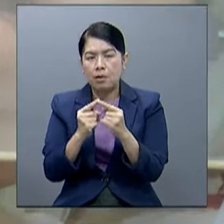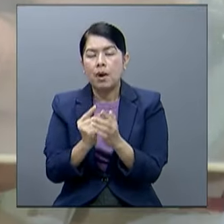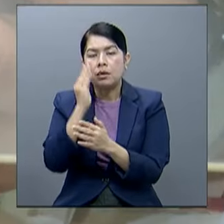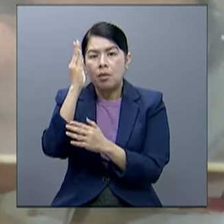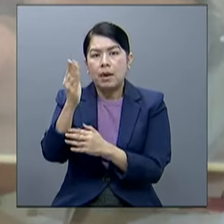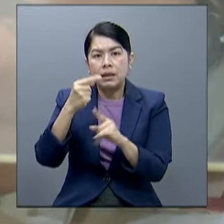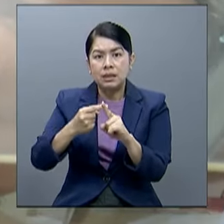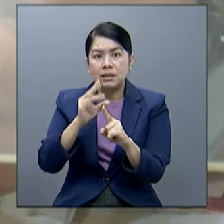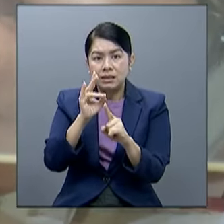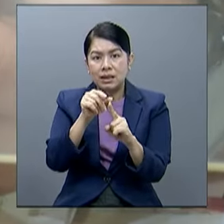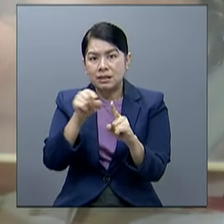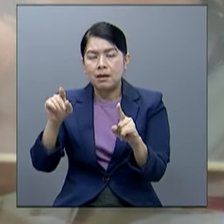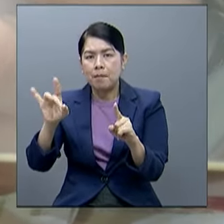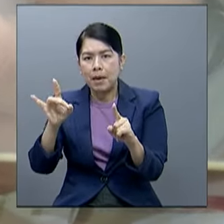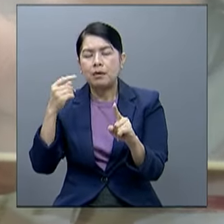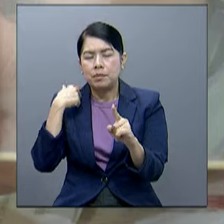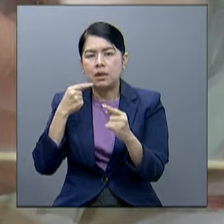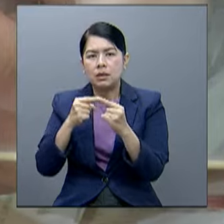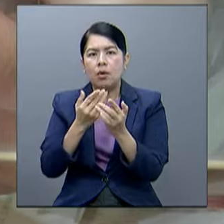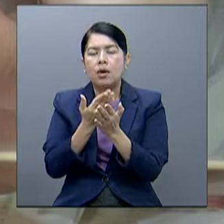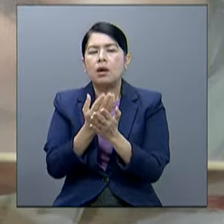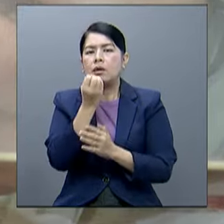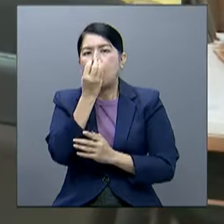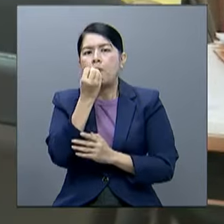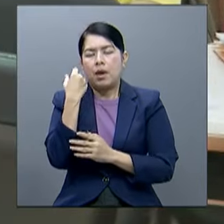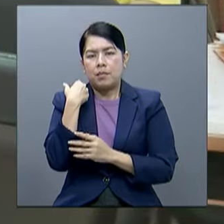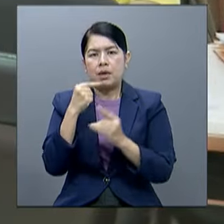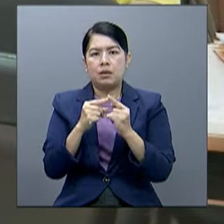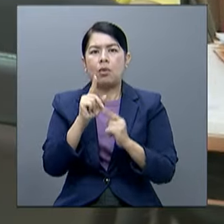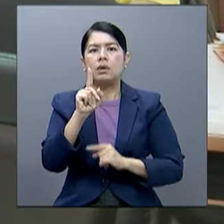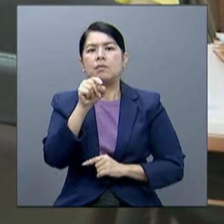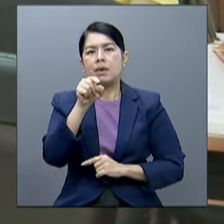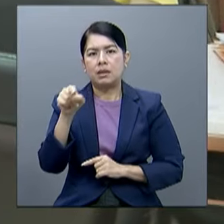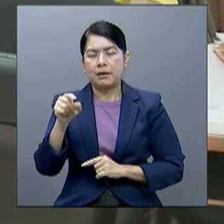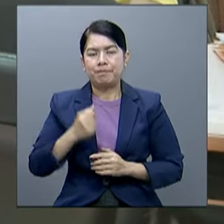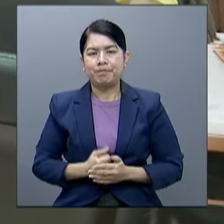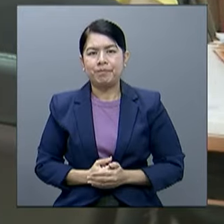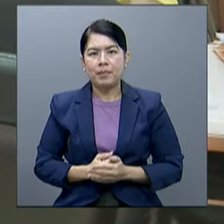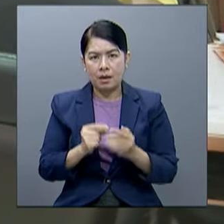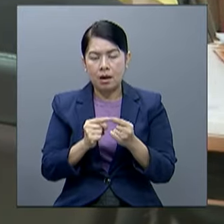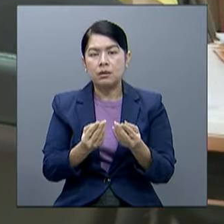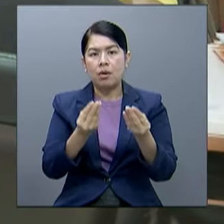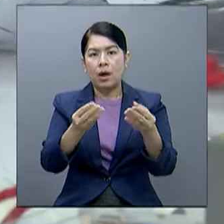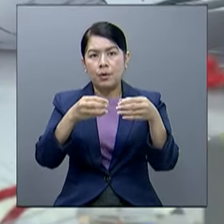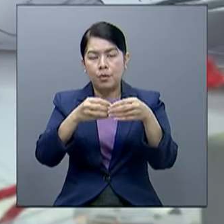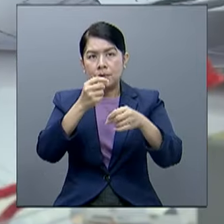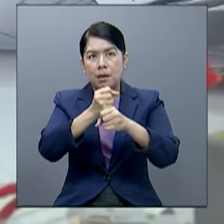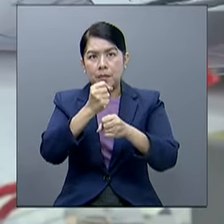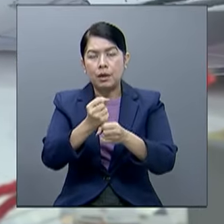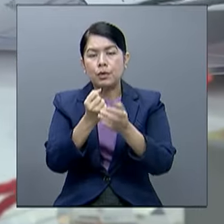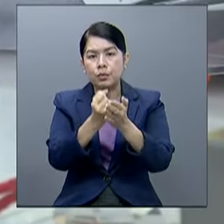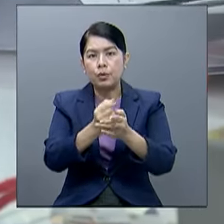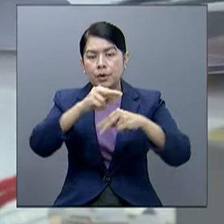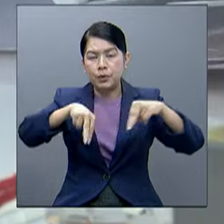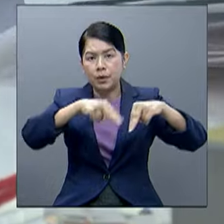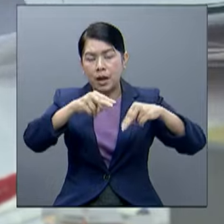เป็นต้นไปนะครับนายกมลนายกมลภพก็ยังได้สั่งให้เจ้าหน้าที่สาขาเนี่ยไปเร่งจ่ายค่าสีนไหมผู้ถือ